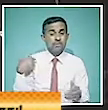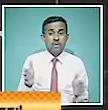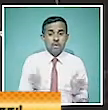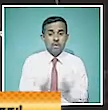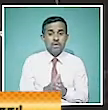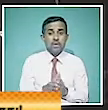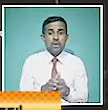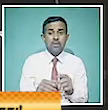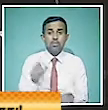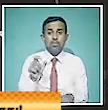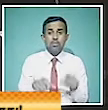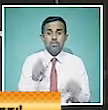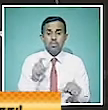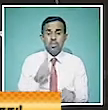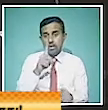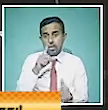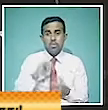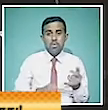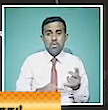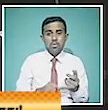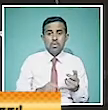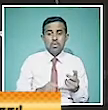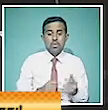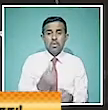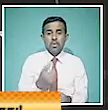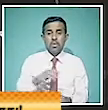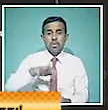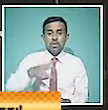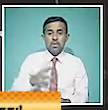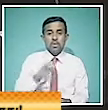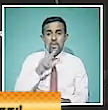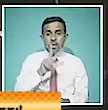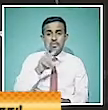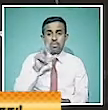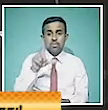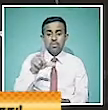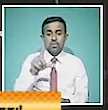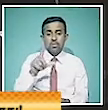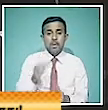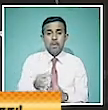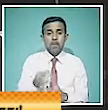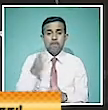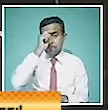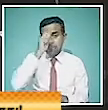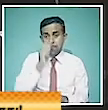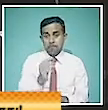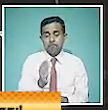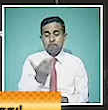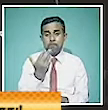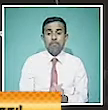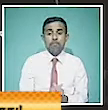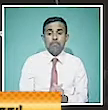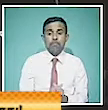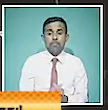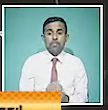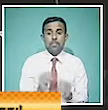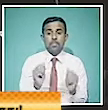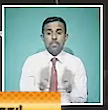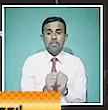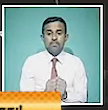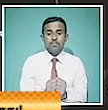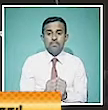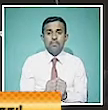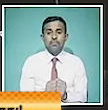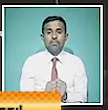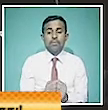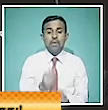காரணங்களுக்காக 1987 பிரேமதாஸ் அவர்களினால் ஒரு சபையாக பிரகடனப்பட்டது. பயன்படுத்தப்பட்டது. நான்கு சபைகள், 100 வருடம் இருந்த